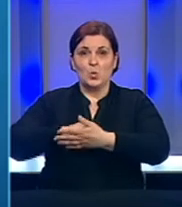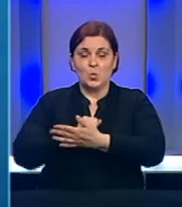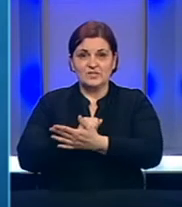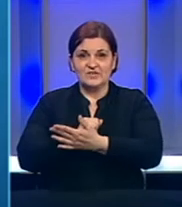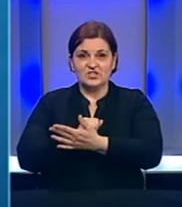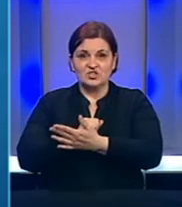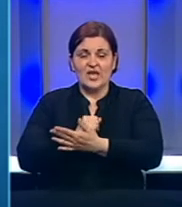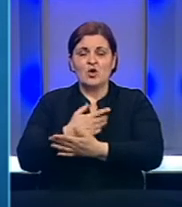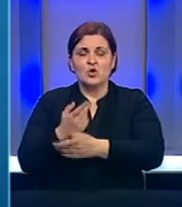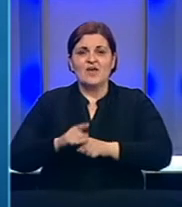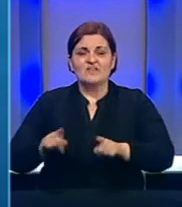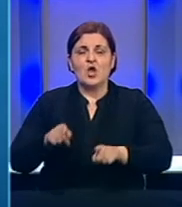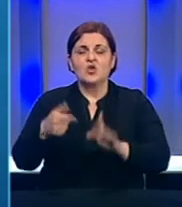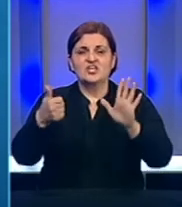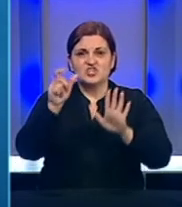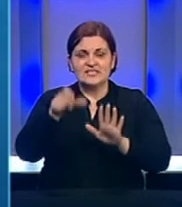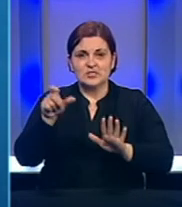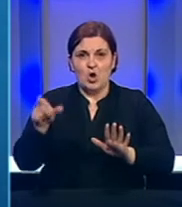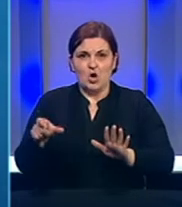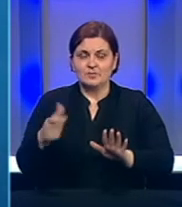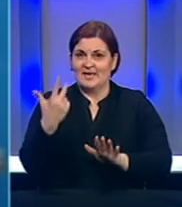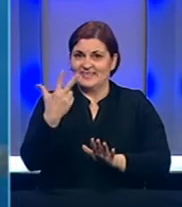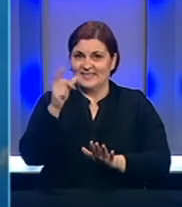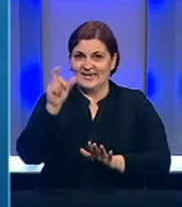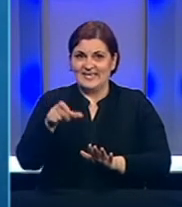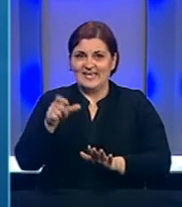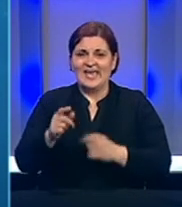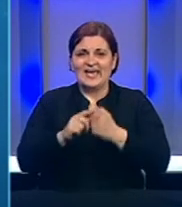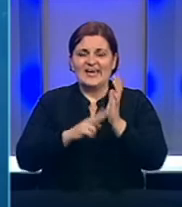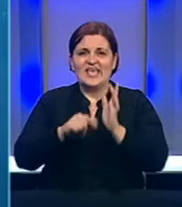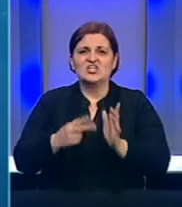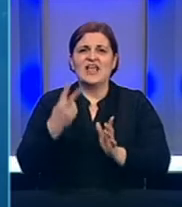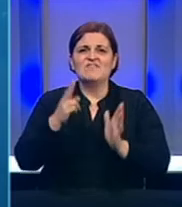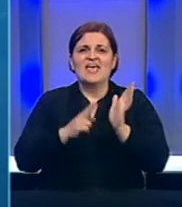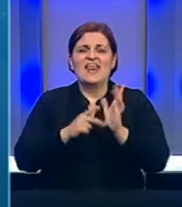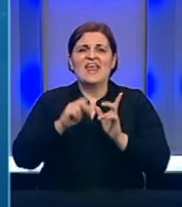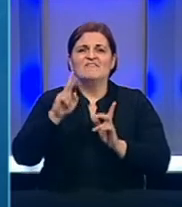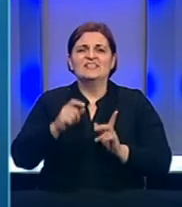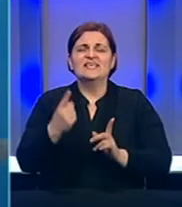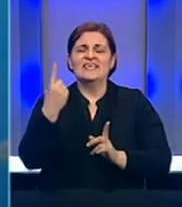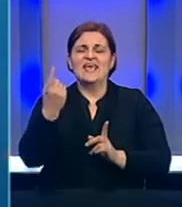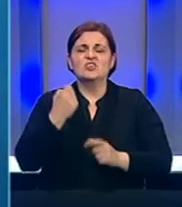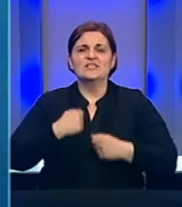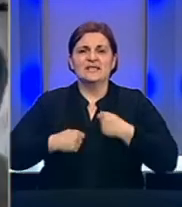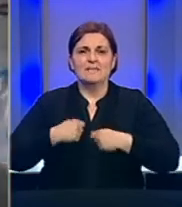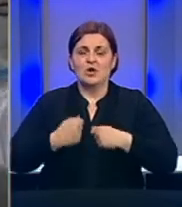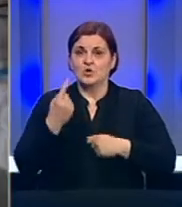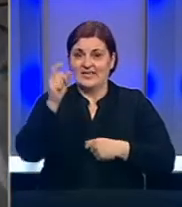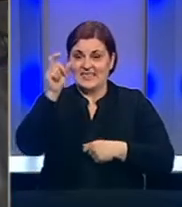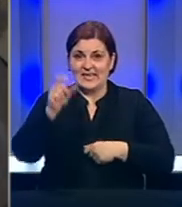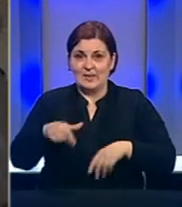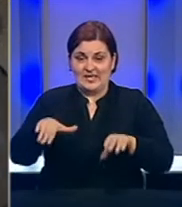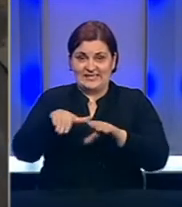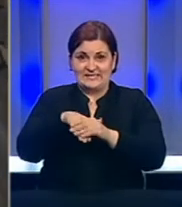prisustvo koronavirusa kod šest osoba. Tri osobe su iz Kneževa, dvije iz Nevesinja i jedna iz Banja Luke. Kod jedne osobe